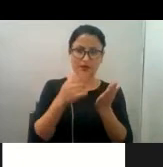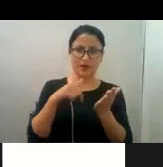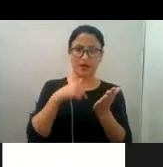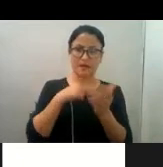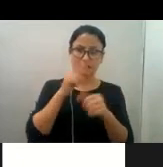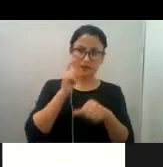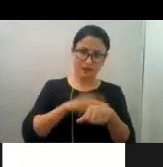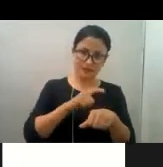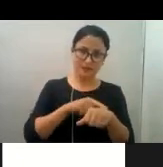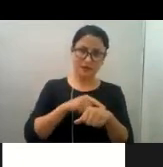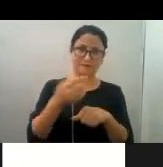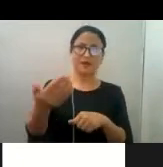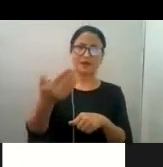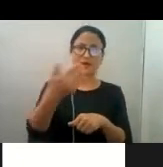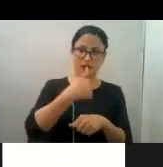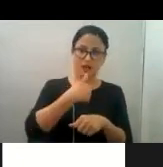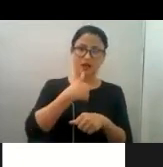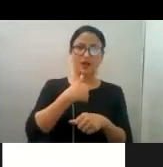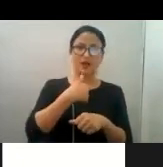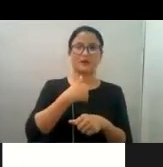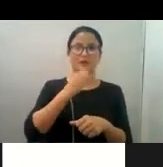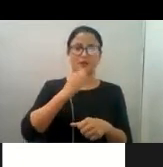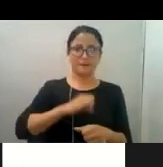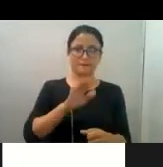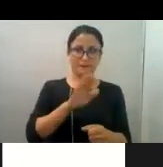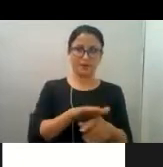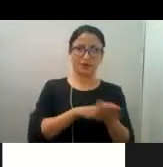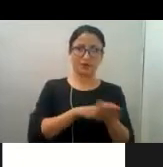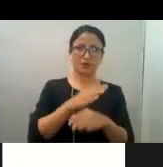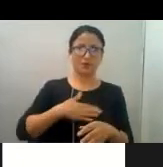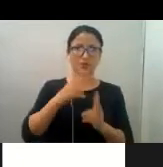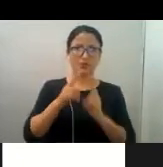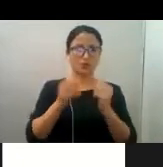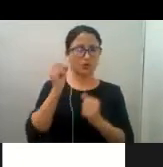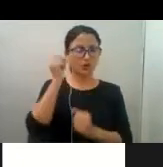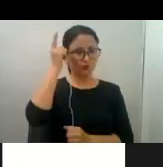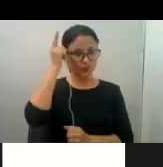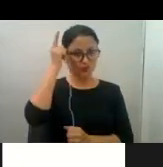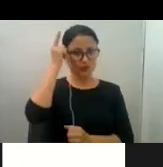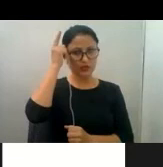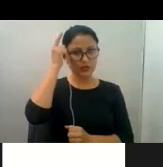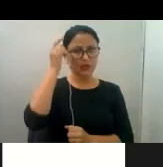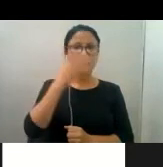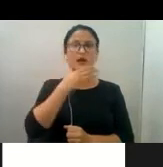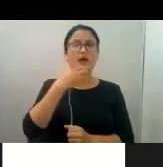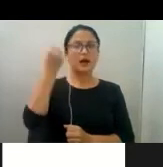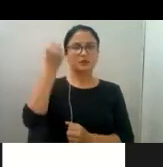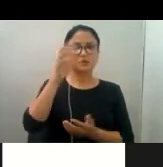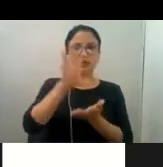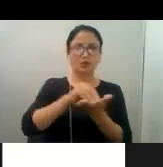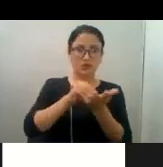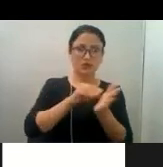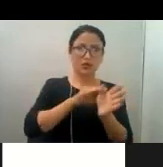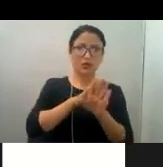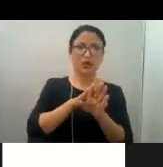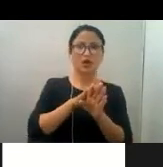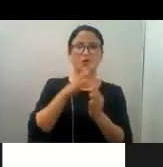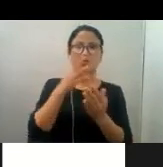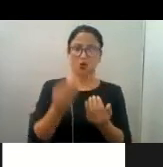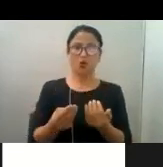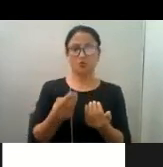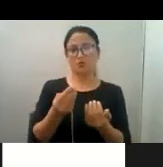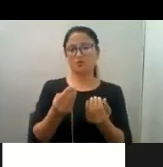चाहिँ बेला बेलामा चाहिँ यहाँ आएर हाम्रो सेवाकारीहरूको पनि मनको कुरा बुझेदेखि चाहिँ केही आत्महत्या केही तथ्याङ्क केही घटबड होला कि जस्तो